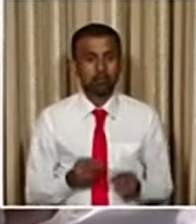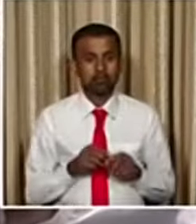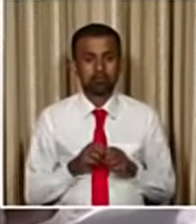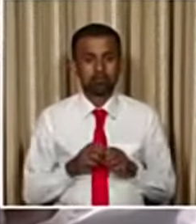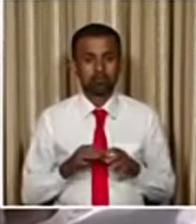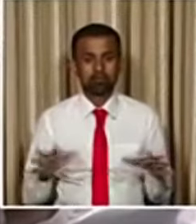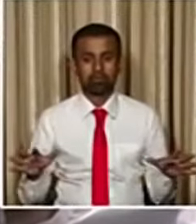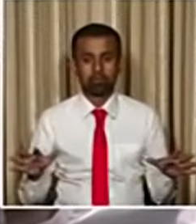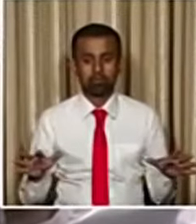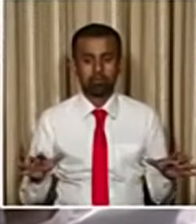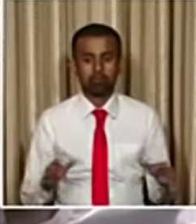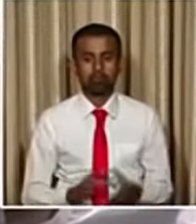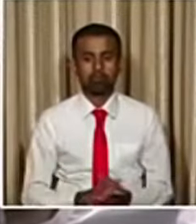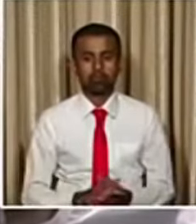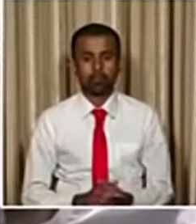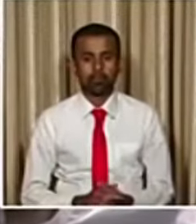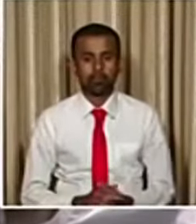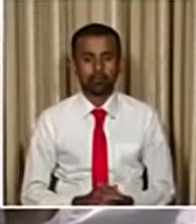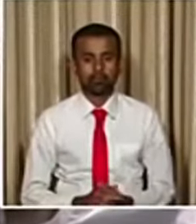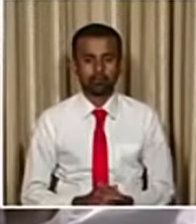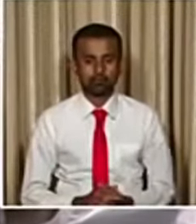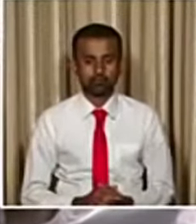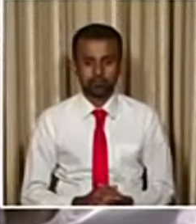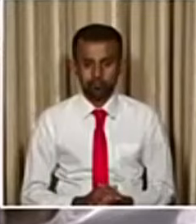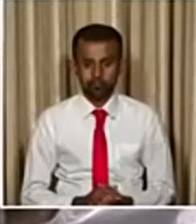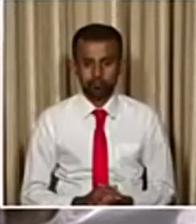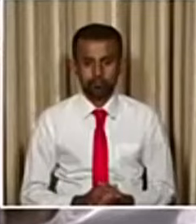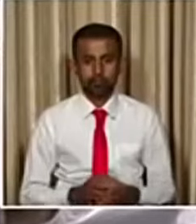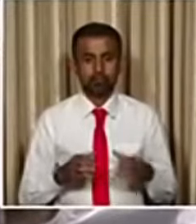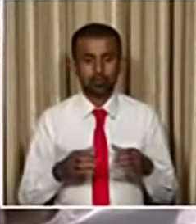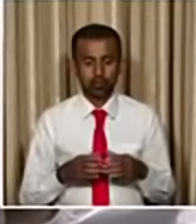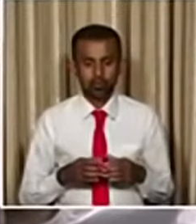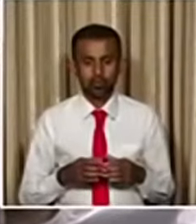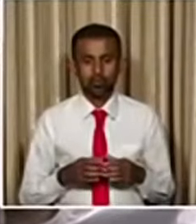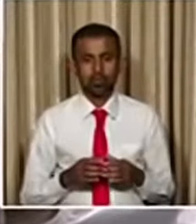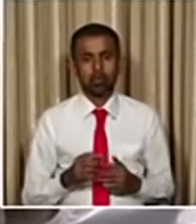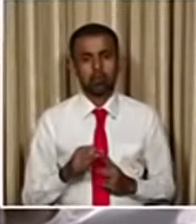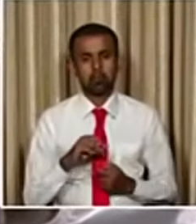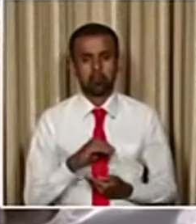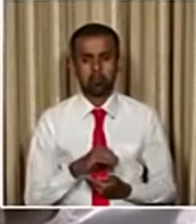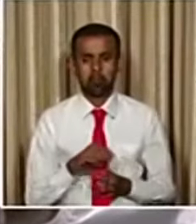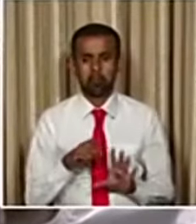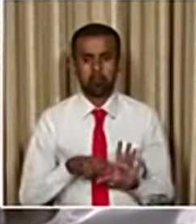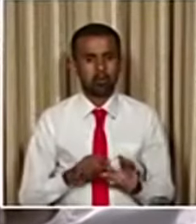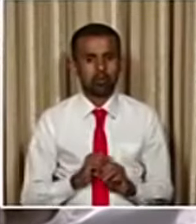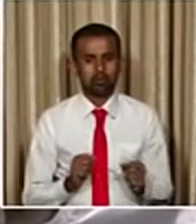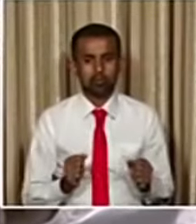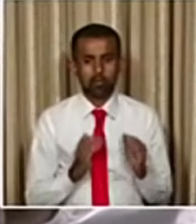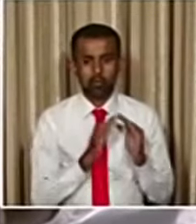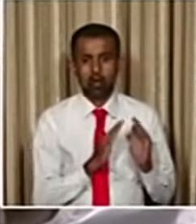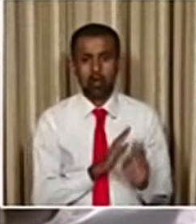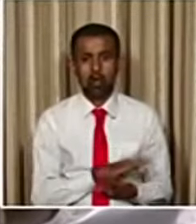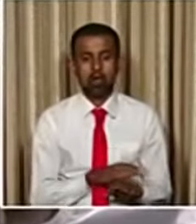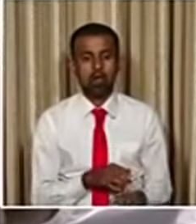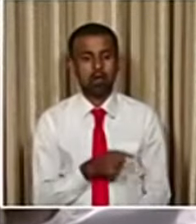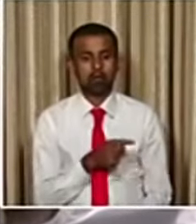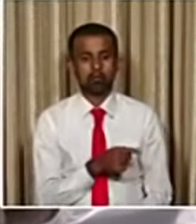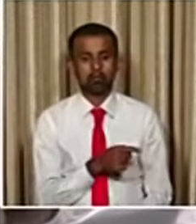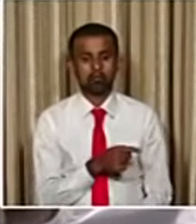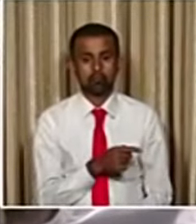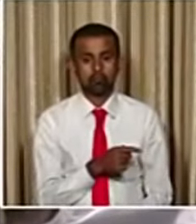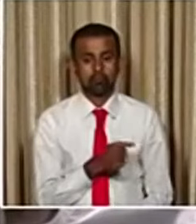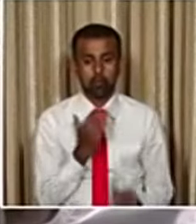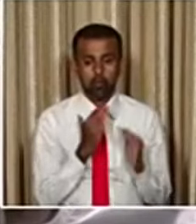වේගෙන් දියුණු වෙනවා. අපි ඔබතුමාගෙන් ඉල්ලුවා අඩුම ගානේ දැන් ඒකේ ඇකඩමි හරි අරව මේවා හරි පෞද්ගලික ප්‍රැක්ටිස් නෙමෙයි. පාසල් දරුවන්ට පාසල විසින්